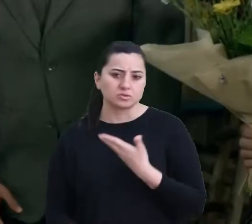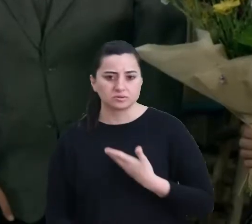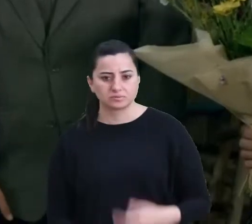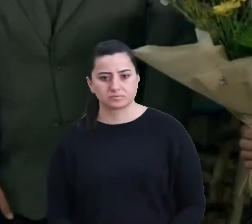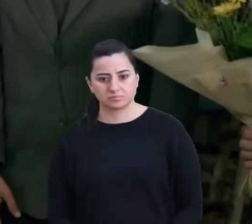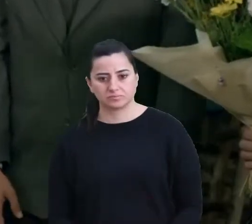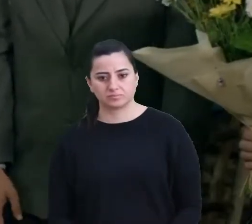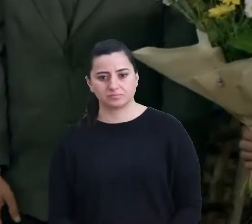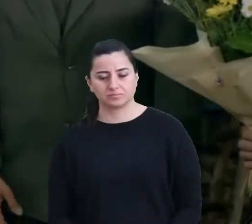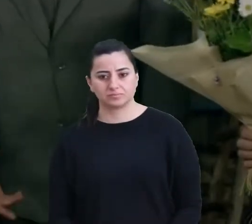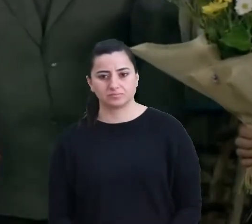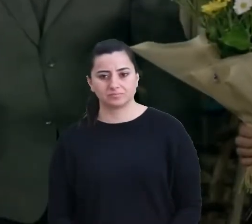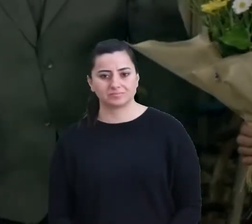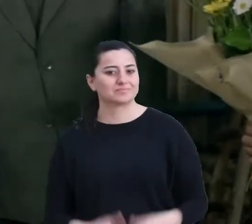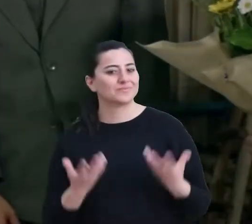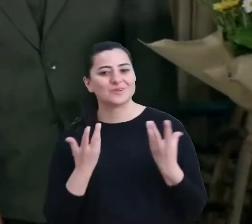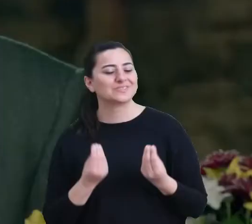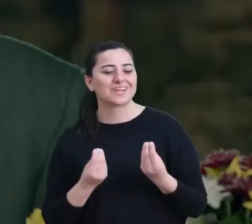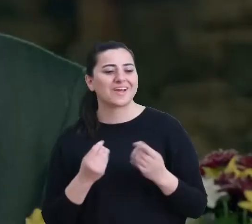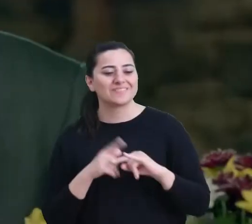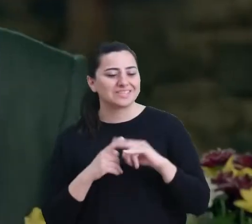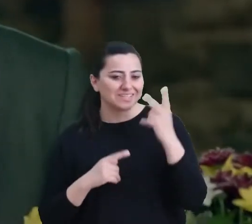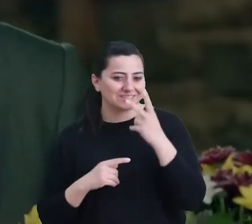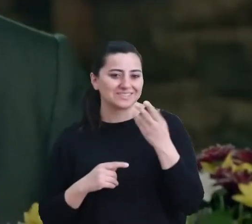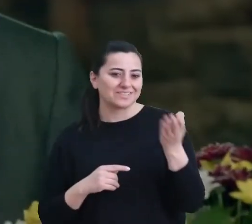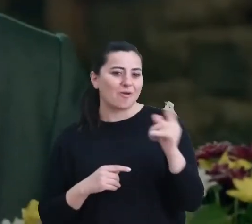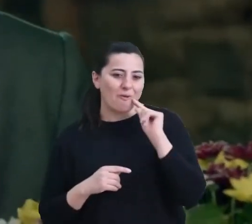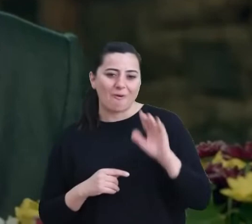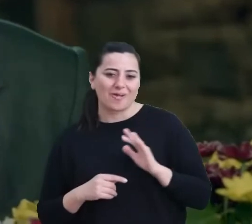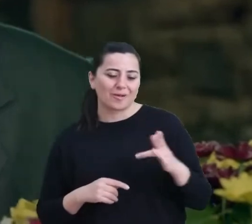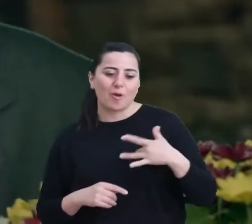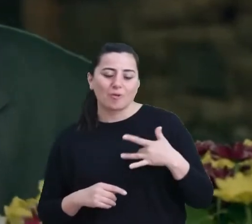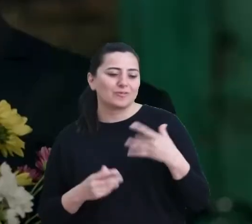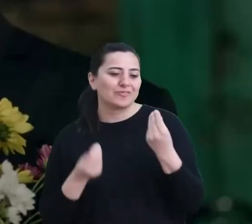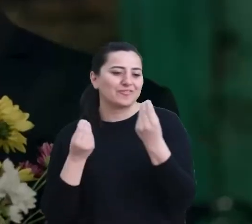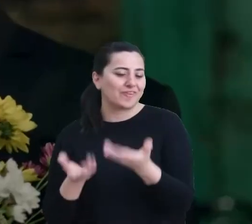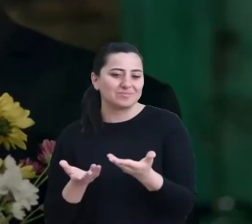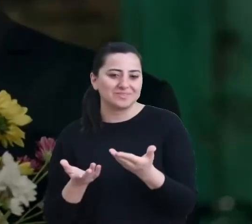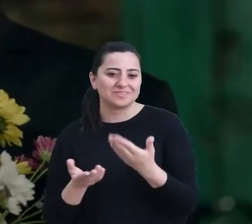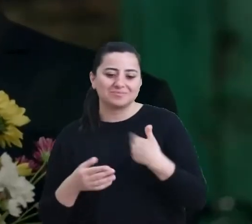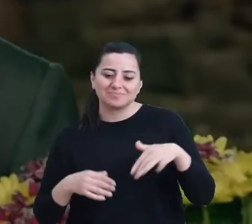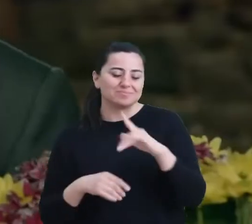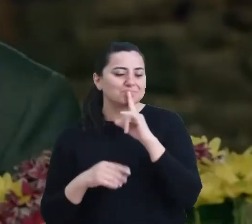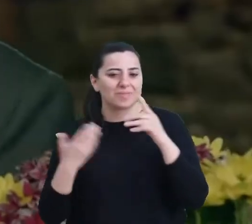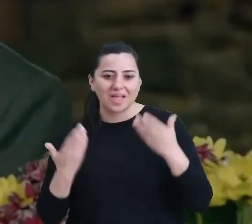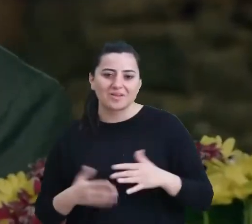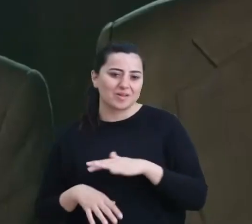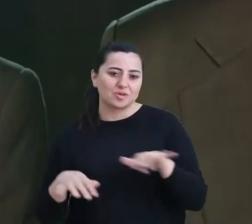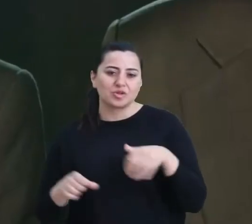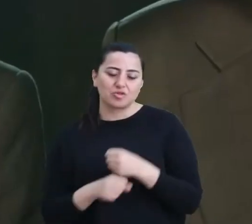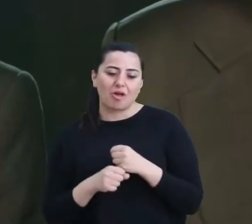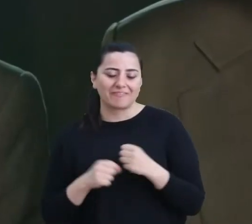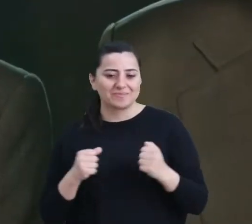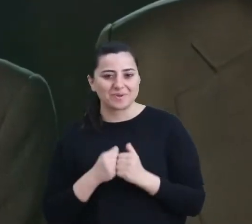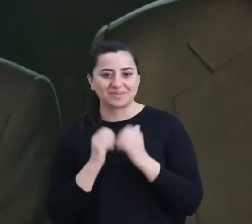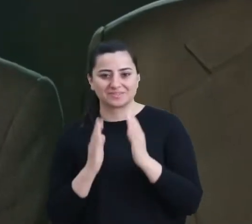yana dizildiler, birbirleriyle bakıştılar. Ne olacak Hafize teyze? Senin babanın gönlünü kaptırmış. Biz de ne yapalım? Vazifemizi yapalım